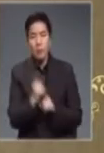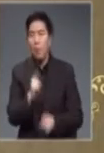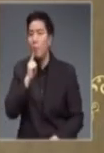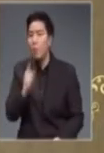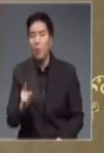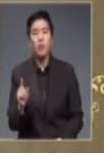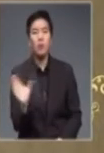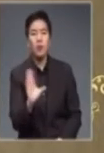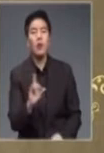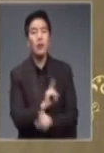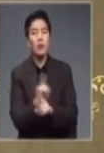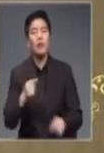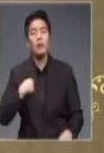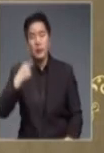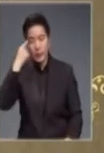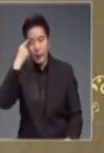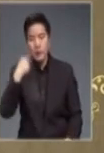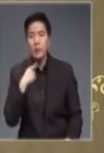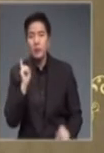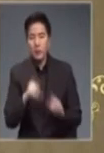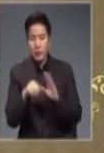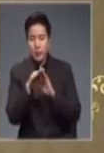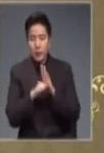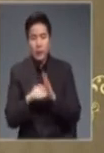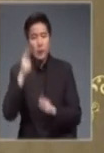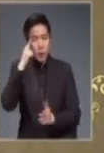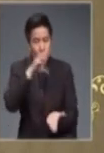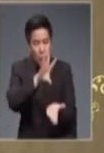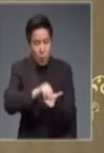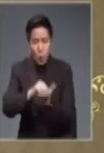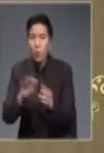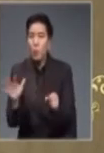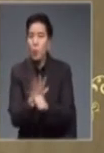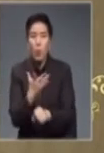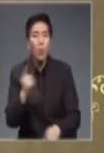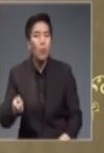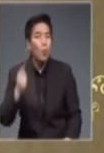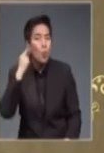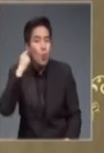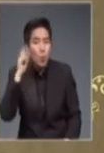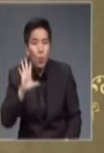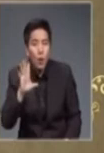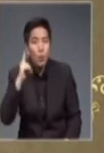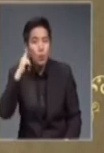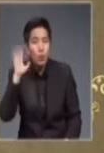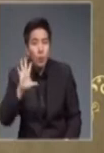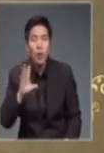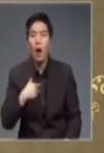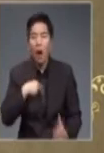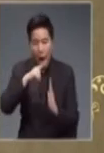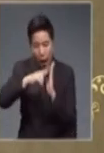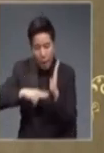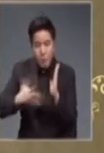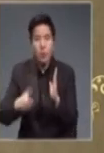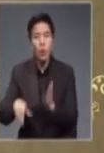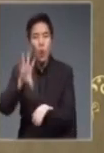ริตที่จะต้องทยอยดำเนินการอย่างต่อเนื่องการปรับโครงสร้างการบูรณาการการส่งเสริมการมีส่วนร่วมและการทำงานร่วมกัน